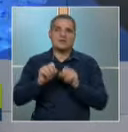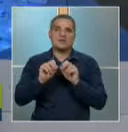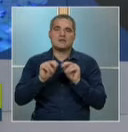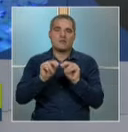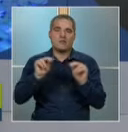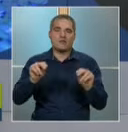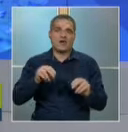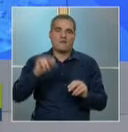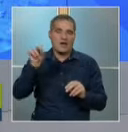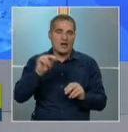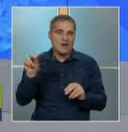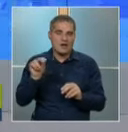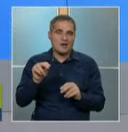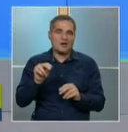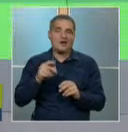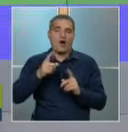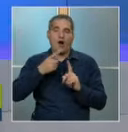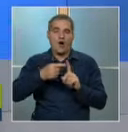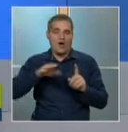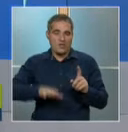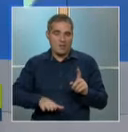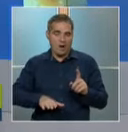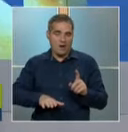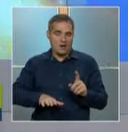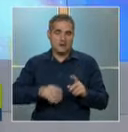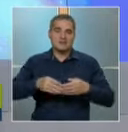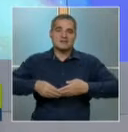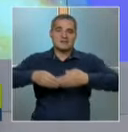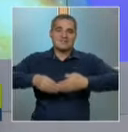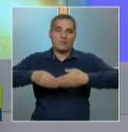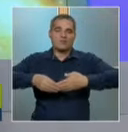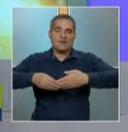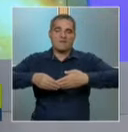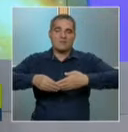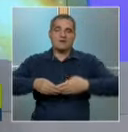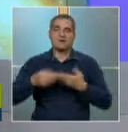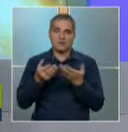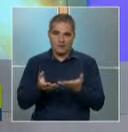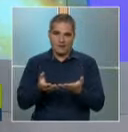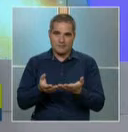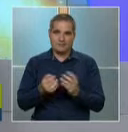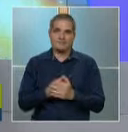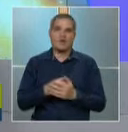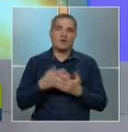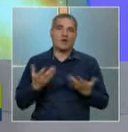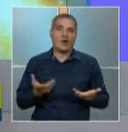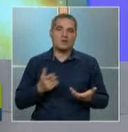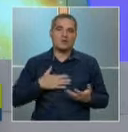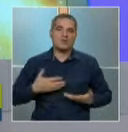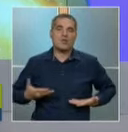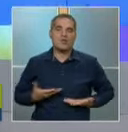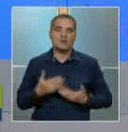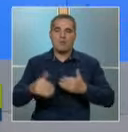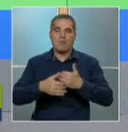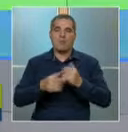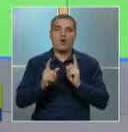преподава религия, за да може всъщност от малки да се запознаваме с това, когато имаме нужда от